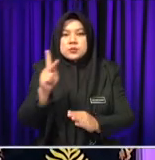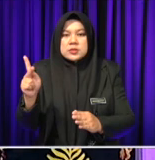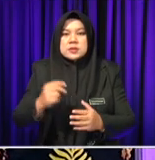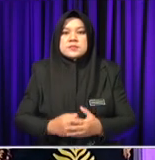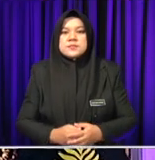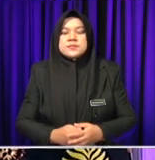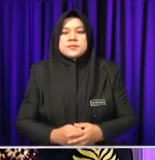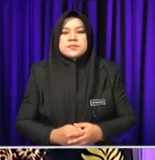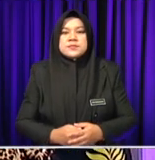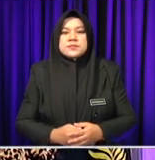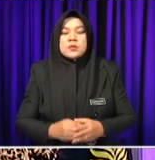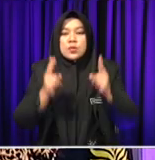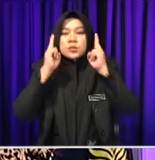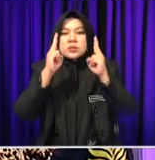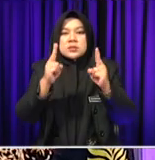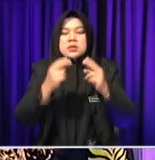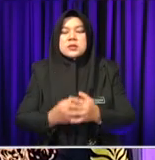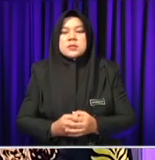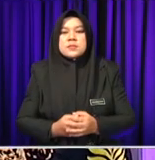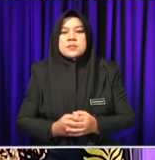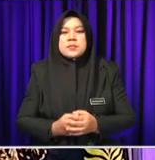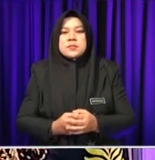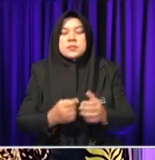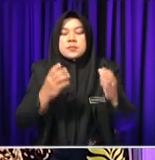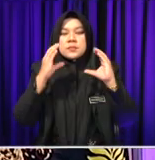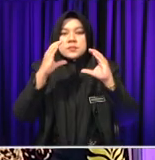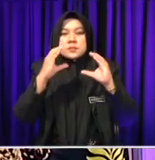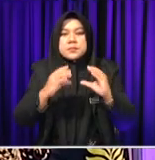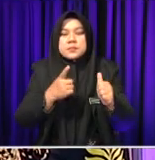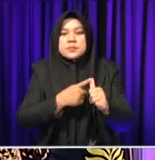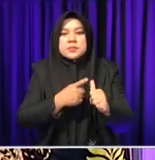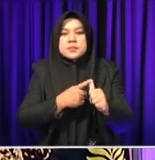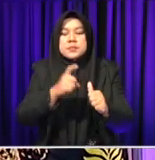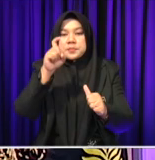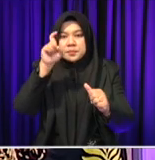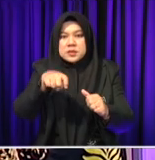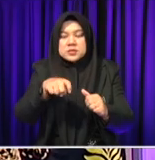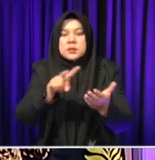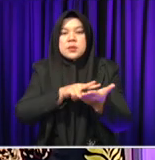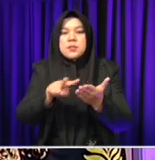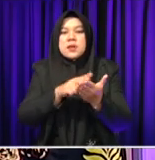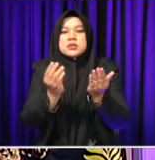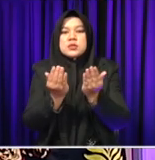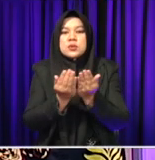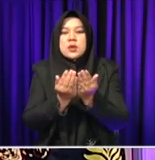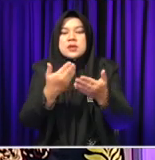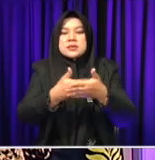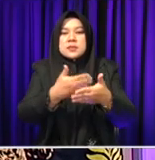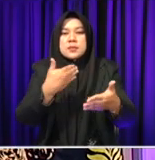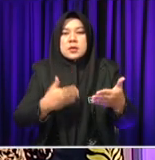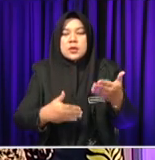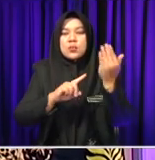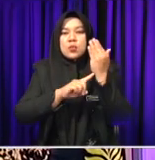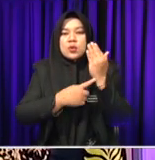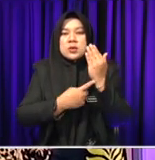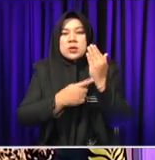mulakan Ustazah nak bagi teknik yang pertama iaitu kita mestilah membaca doa sebelum kita